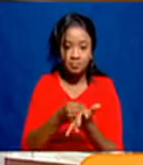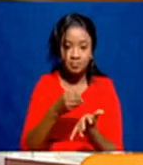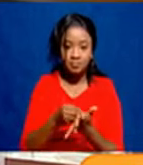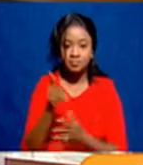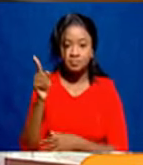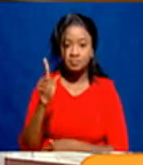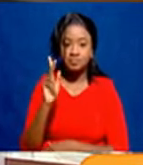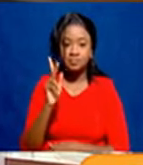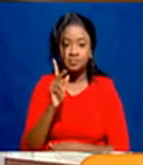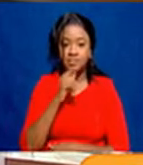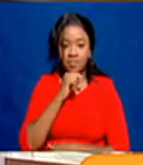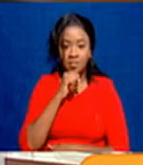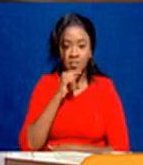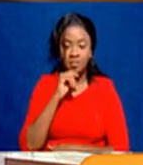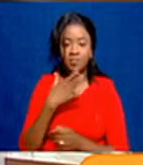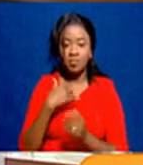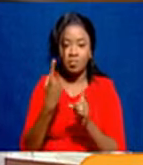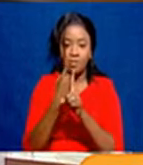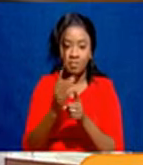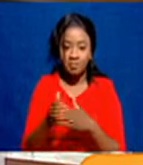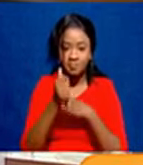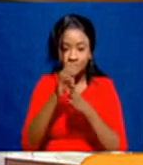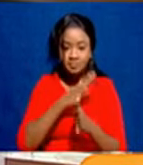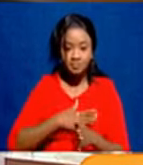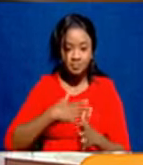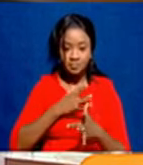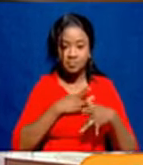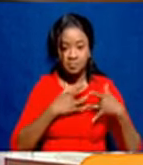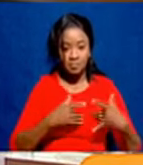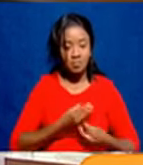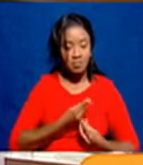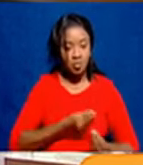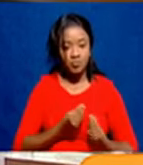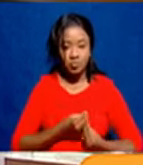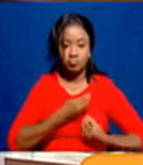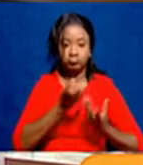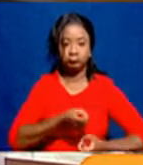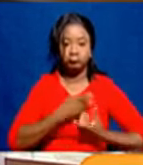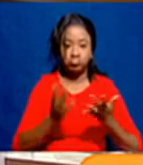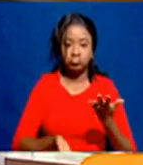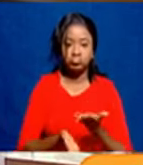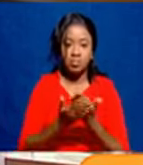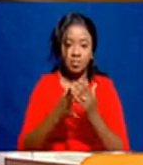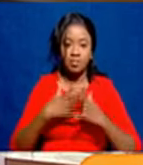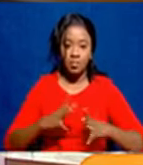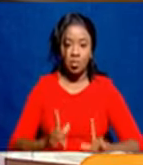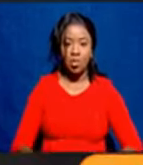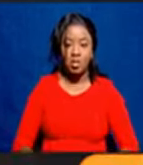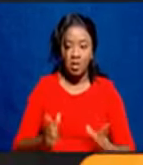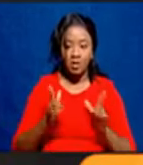Kibet alitaka viongozi waliochaguliwa kuwa na moyo wa kujitolea ili kuimarisha maisha ya wananchi.